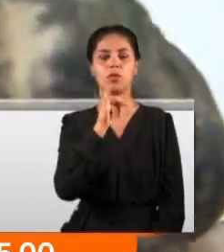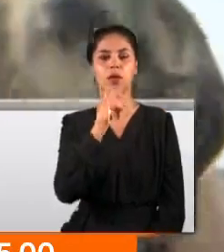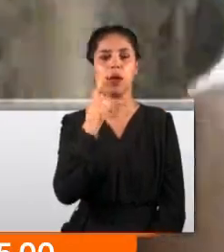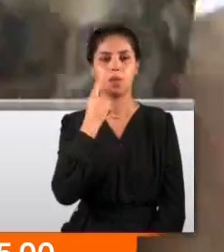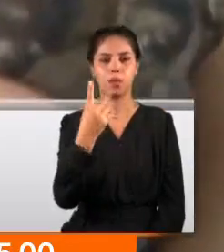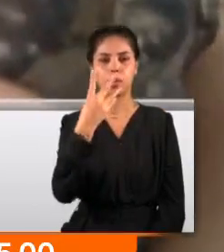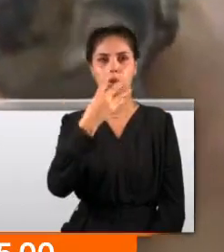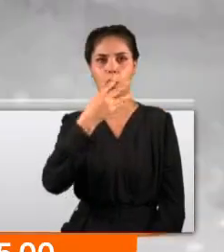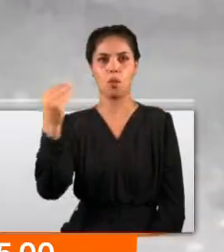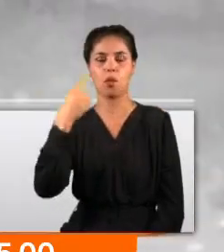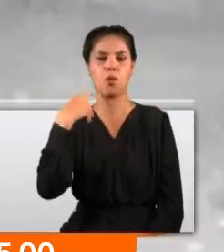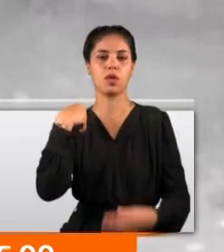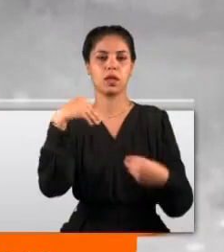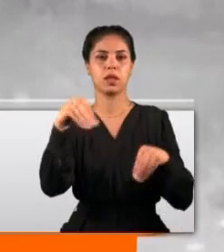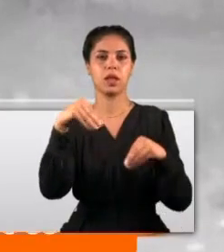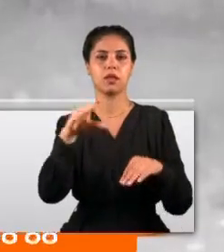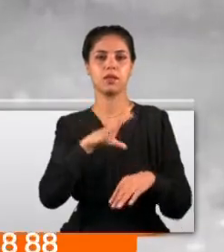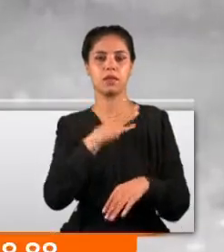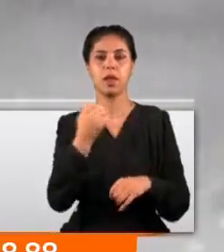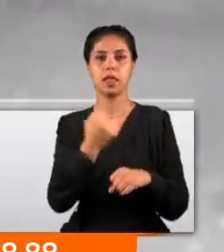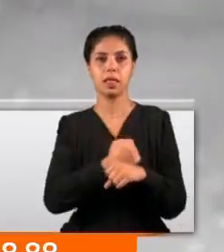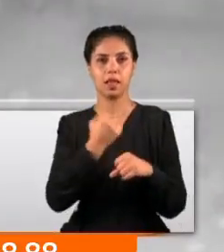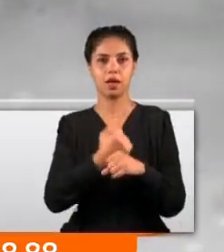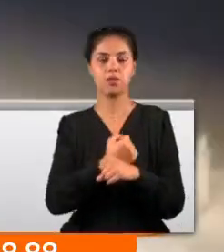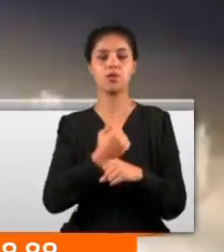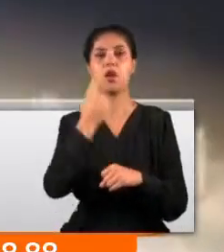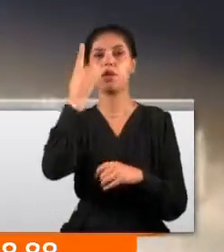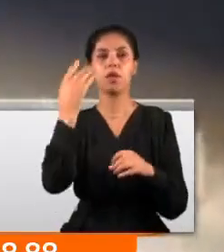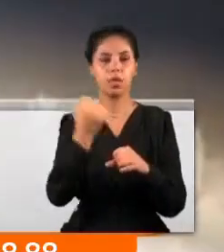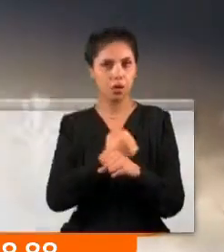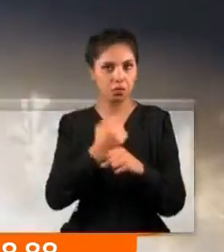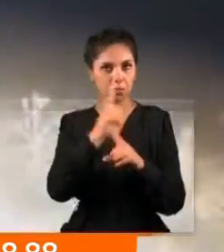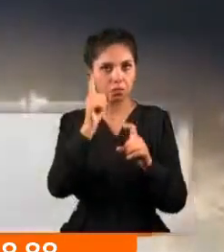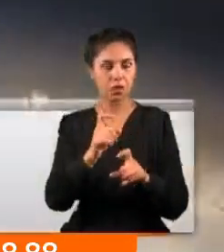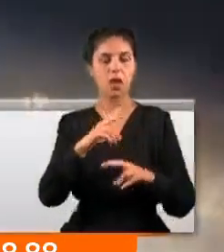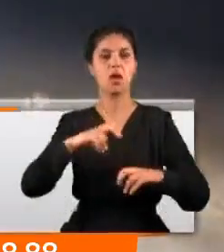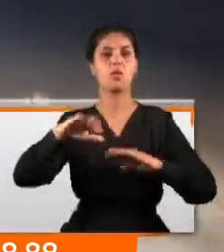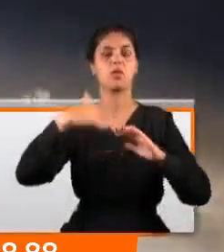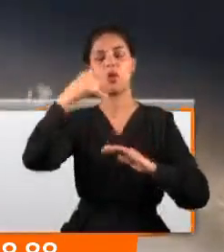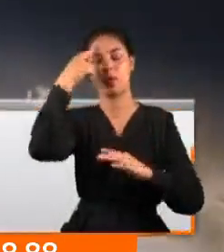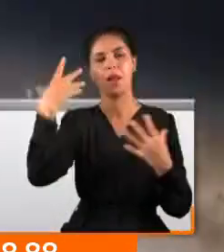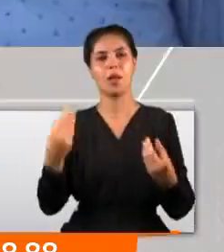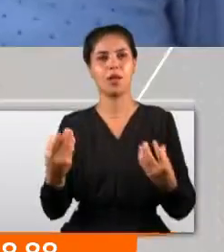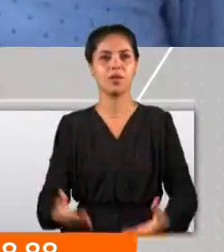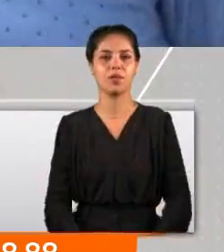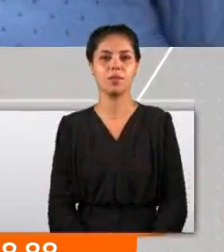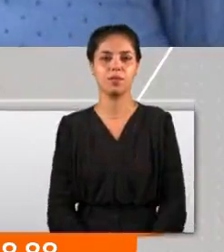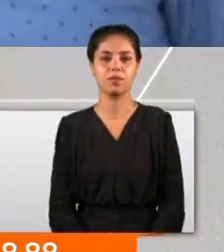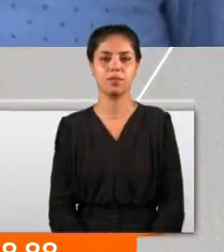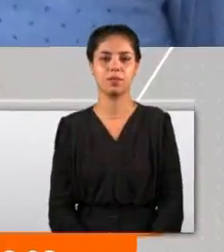taş 4 milyon liraya satılığa çıkarıldı. Taşın göktaşı olup olmadığı ise analiz sonucu ortaya çıkacak.